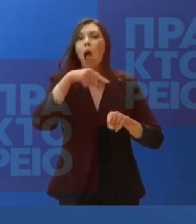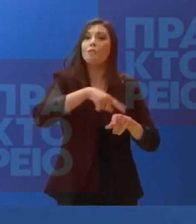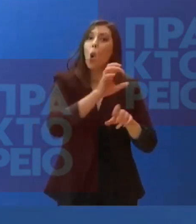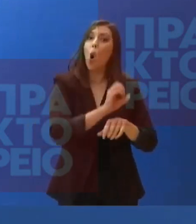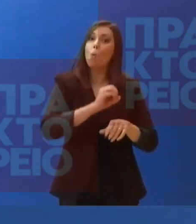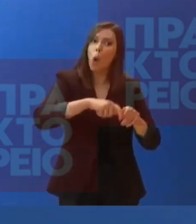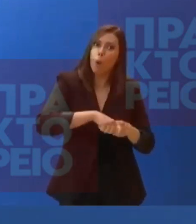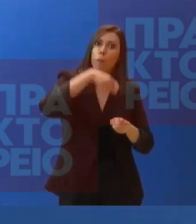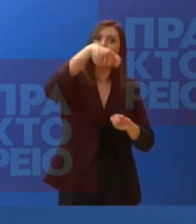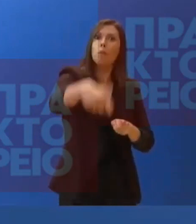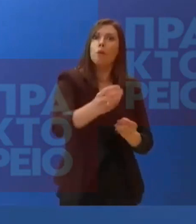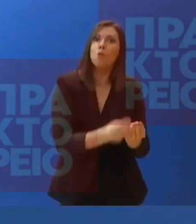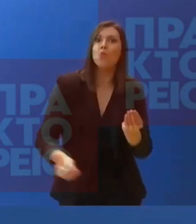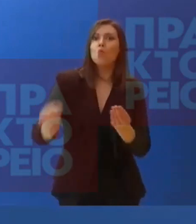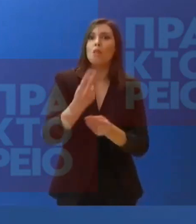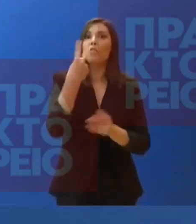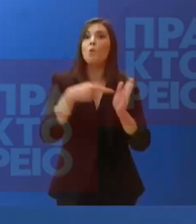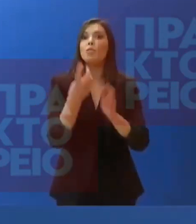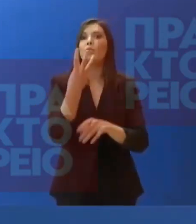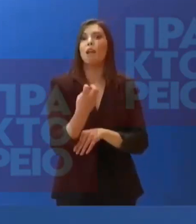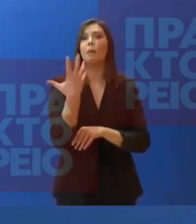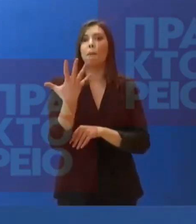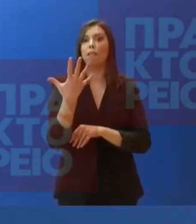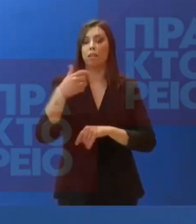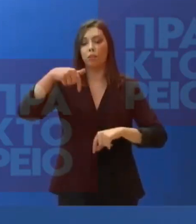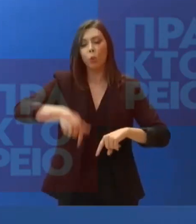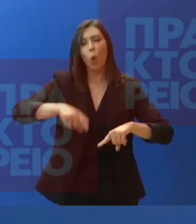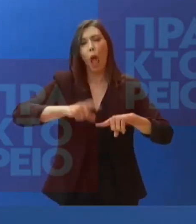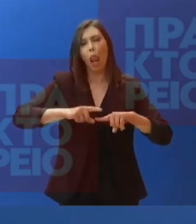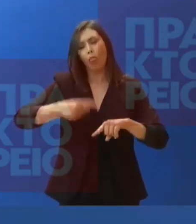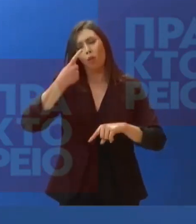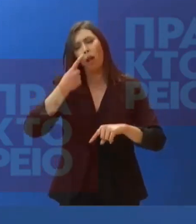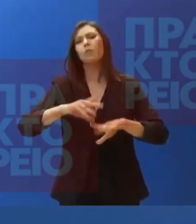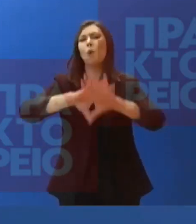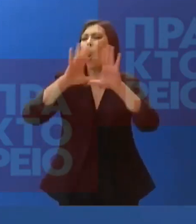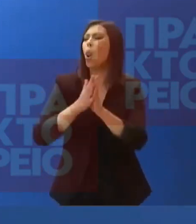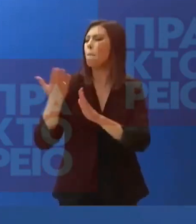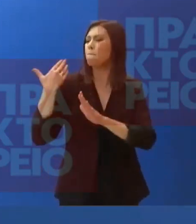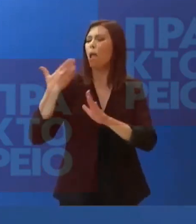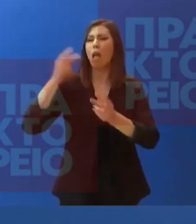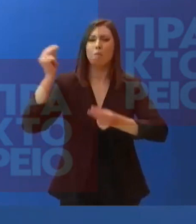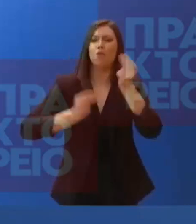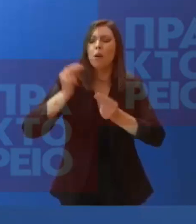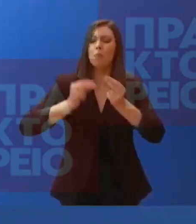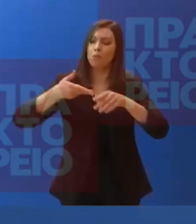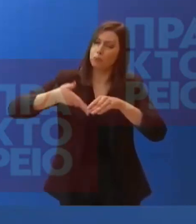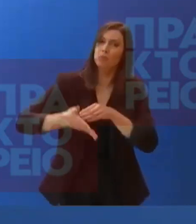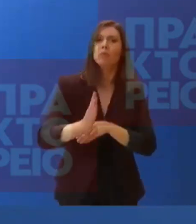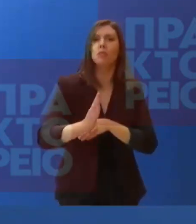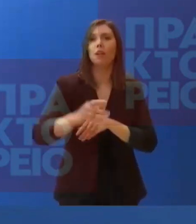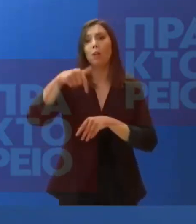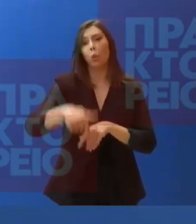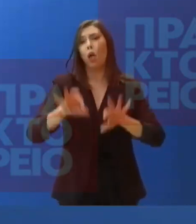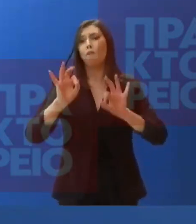Την ώρα που η χώρα κάνει το άλμα προς τα εμπρός, ξεπερνώντας διχαστικά διλήμματα του παρελθόντος, δεν έχει την πολυτέλεια να διχάζεται με αφορμή το